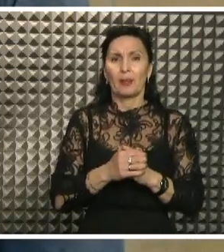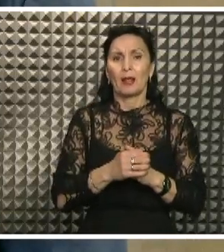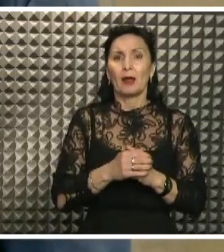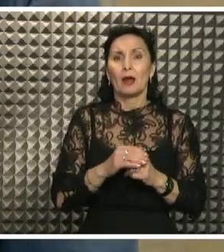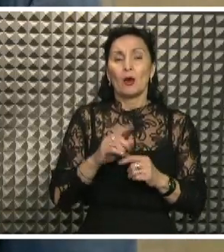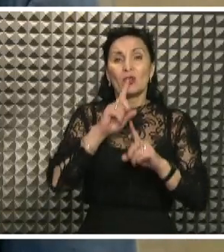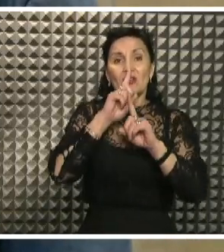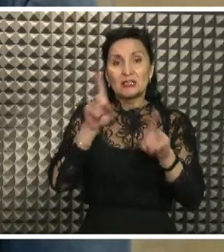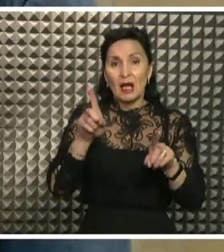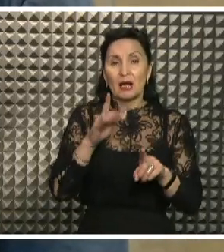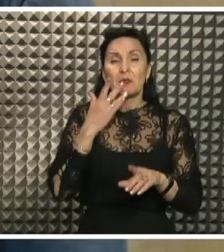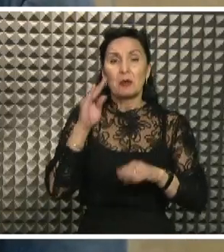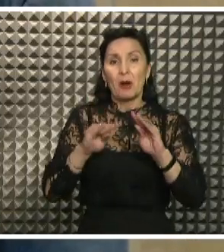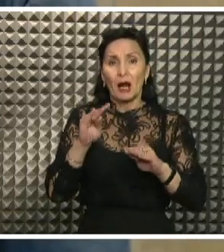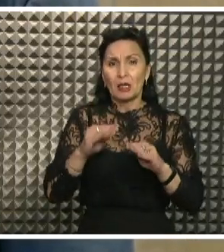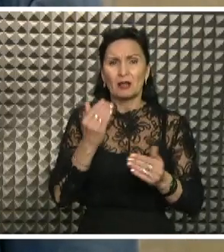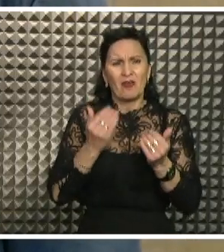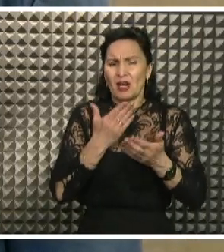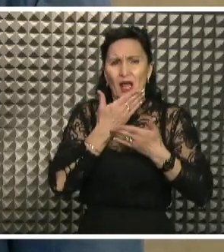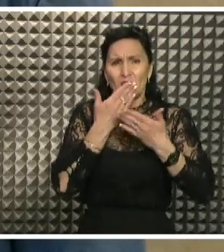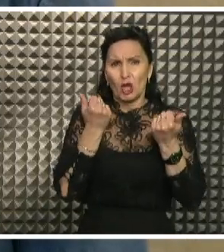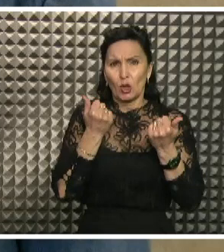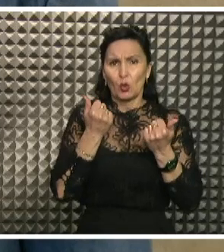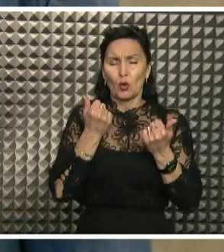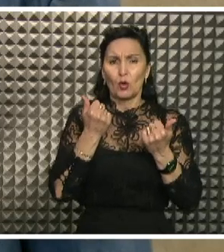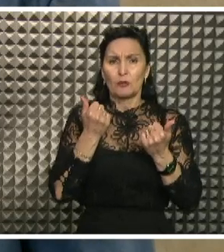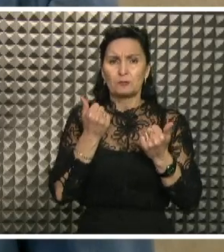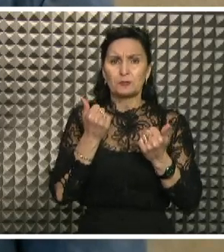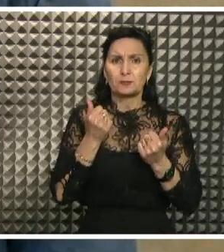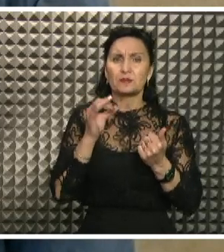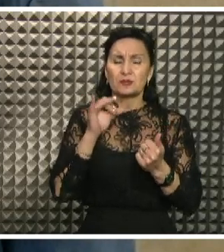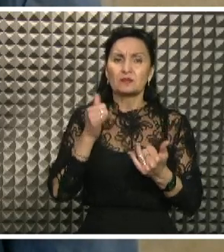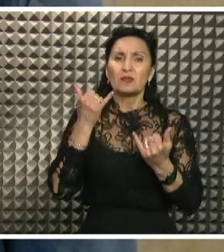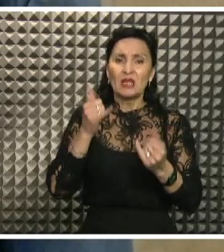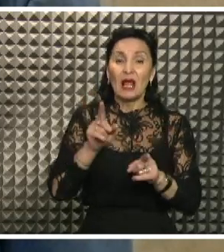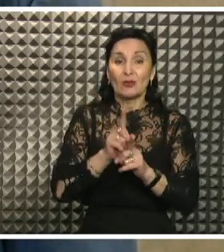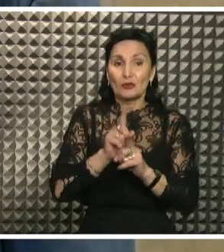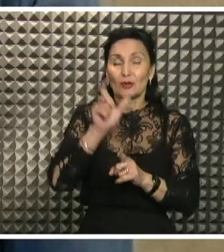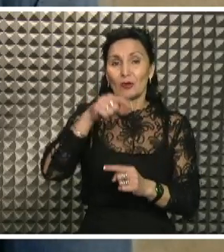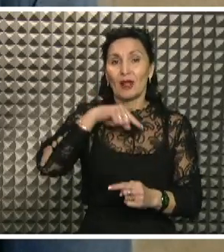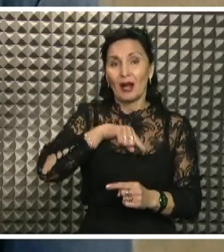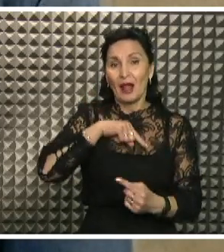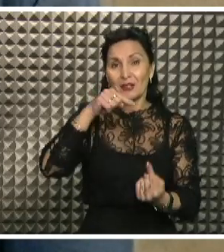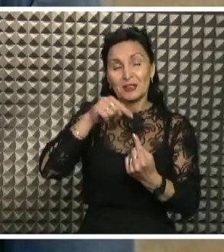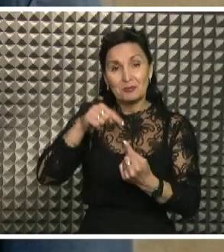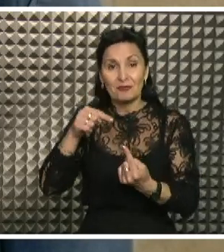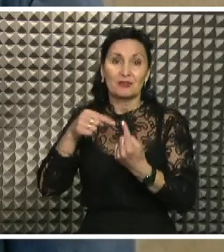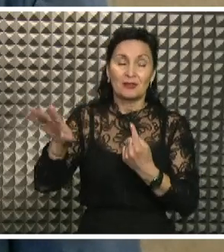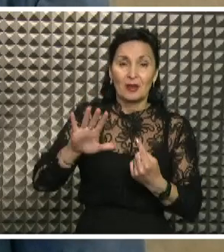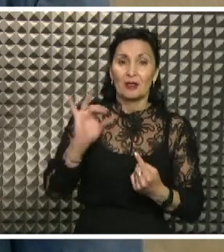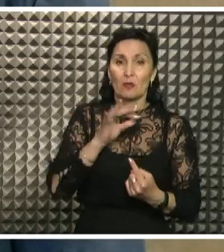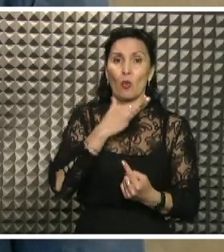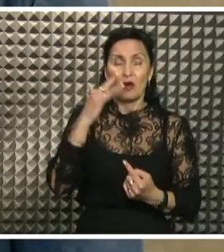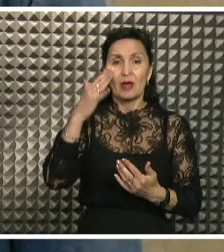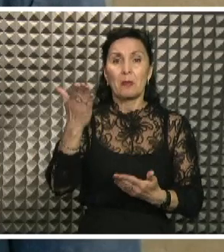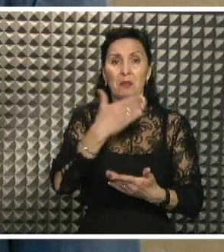же, универсальных препаратов как таковых, наверное, нет, потому что и микроорганизмов очень много, как мы даже вирусов перечислили сколько. И мы